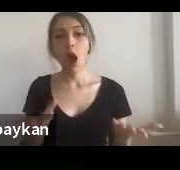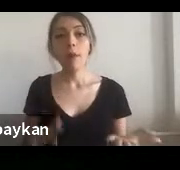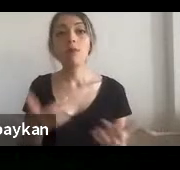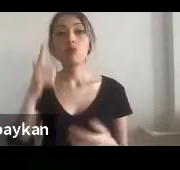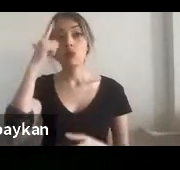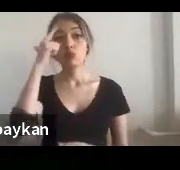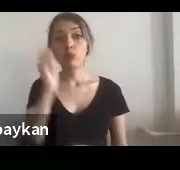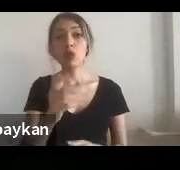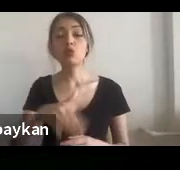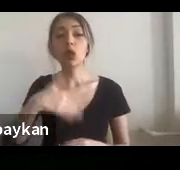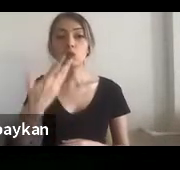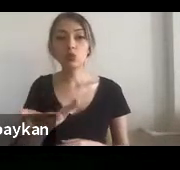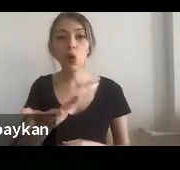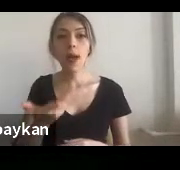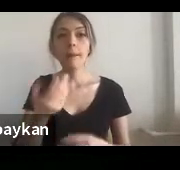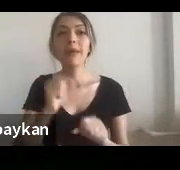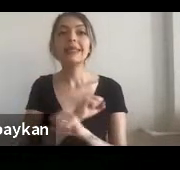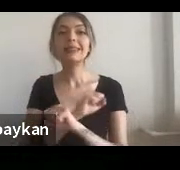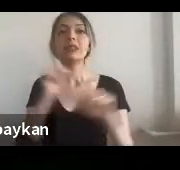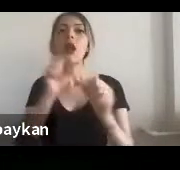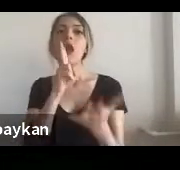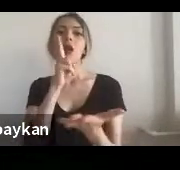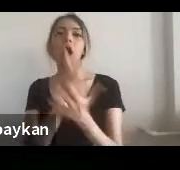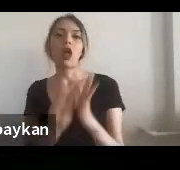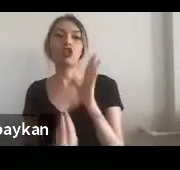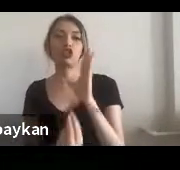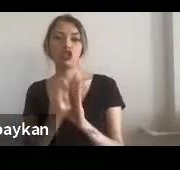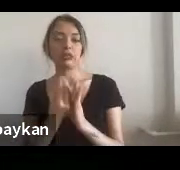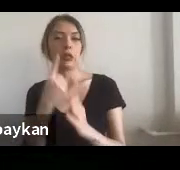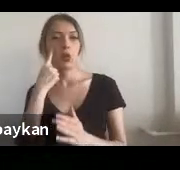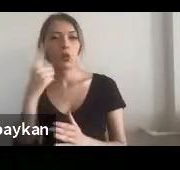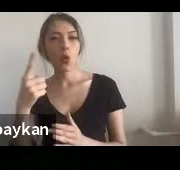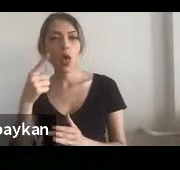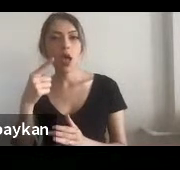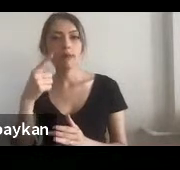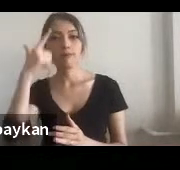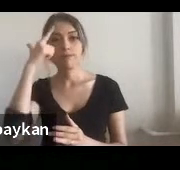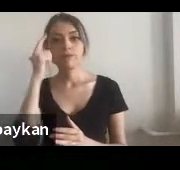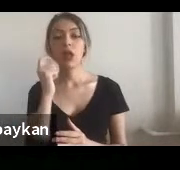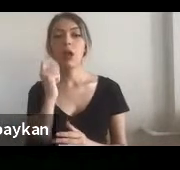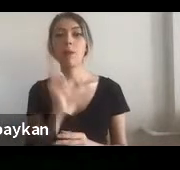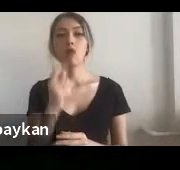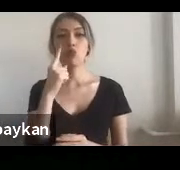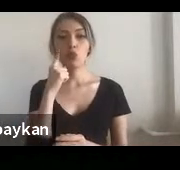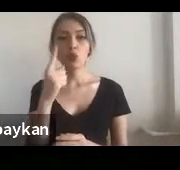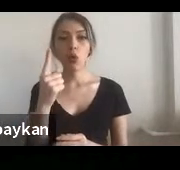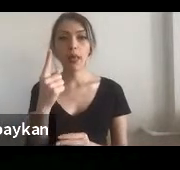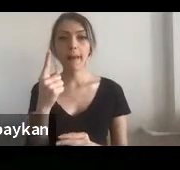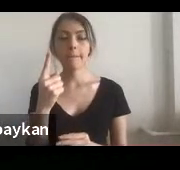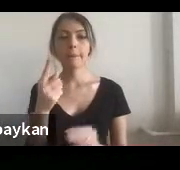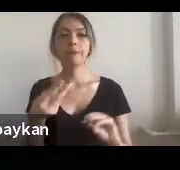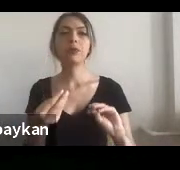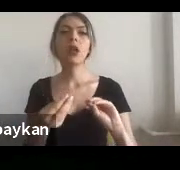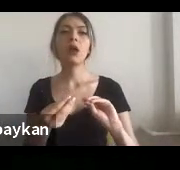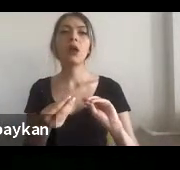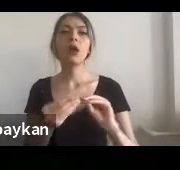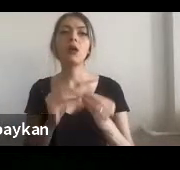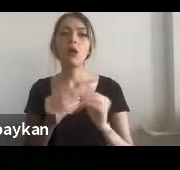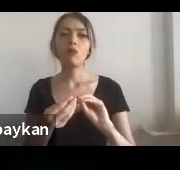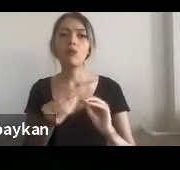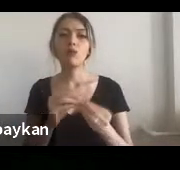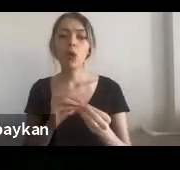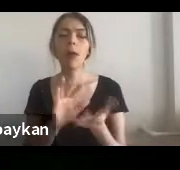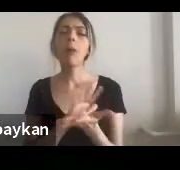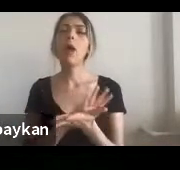bir ihlal kararı çıkarsa o başvurucu açısından büyük ölçüde sorun orada tamamlanmış